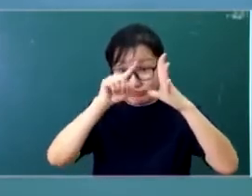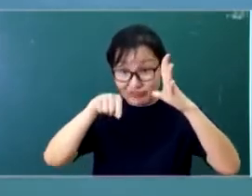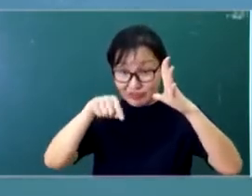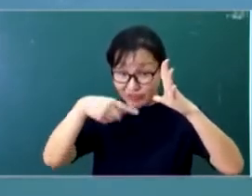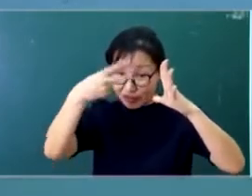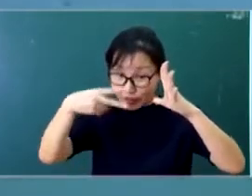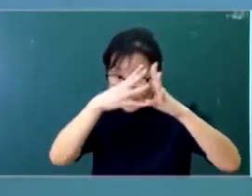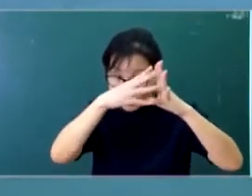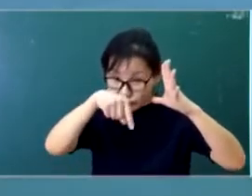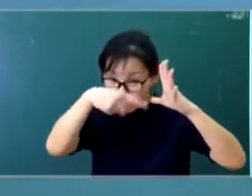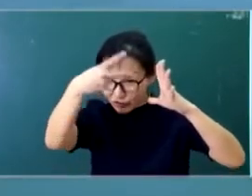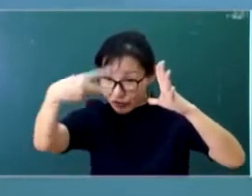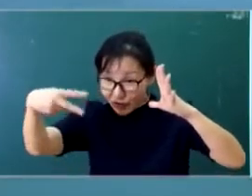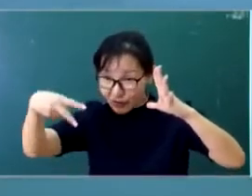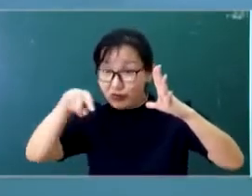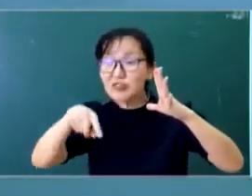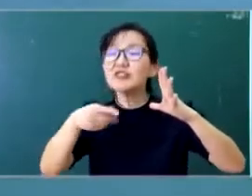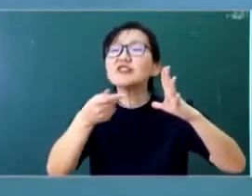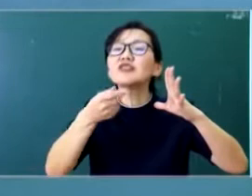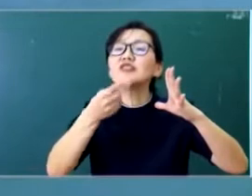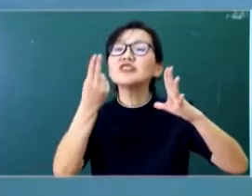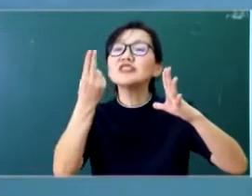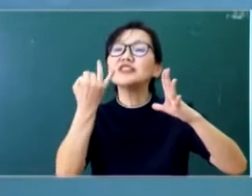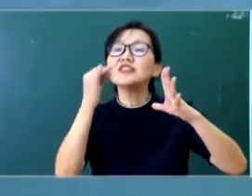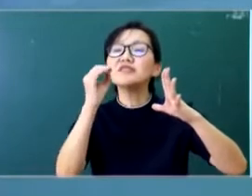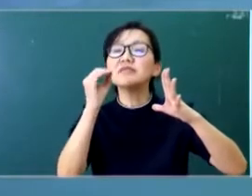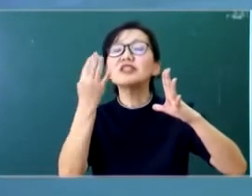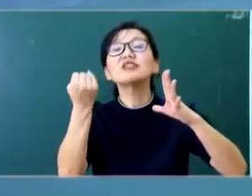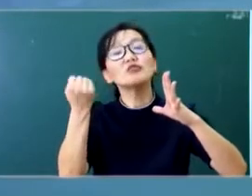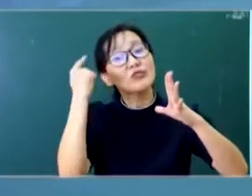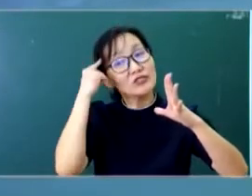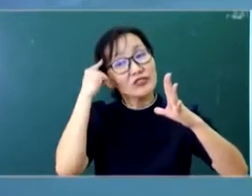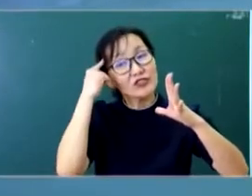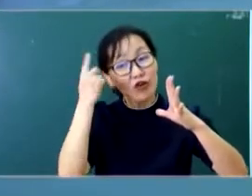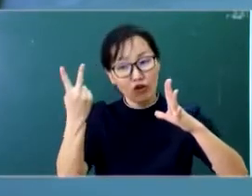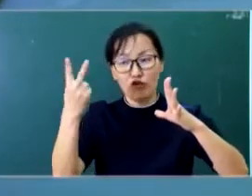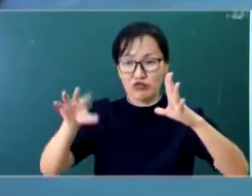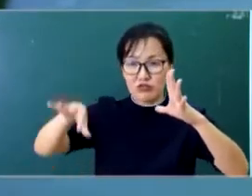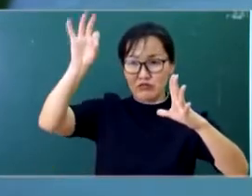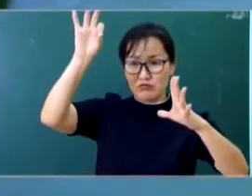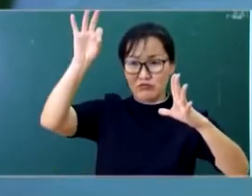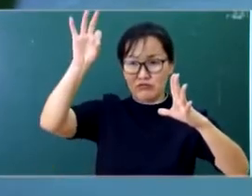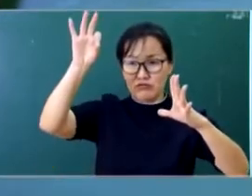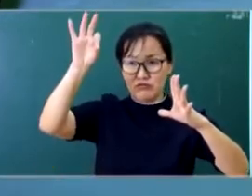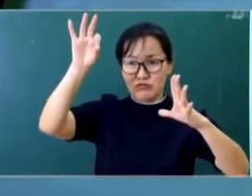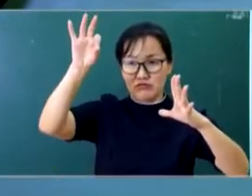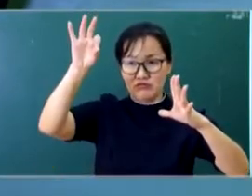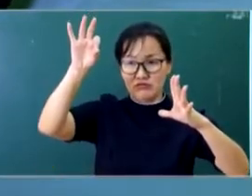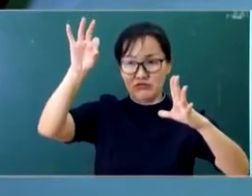1-ээр нэмэгдэнэ. А, тэгэхээр 130 см-т ойрхон байна.